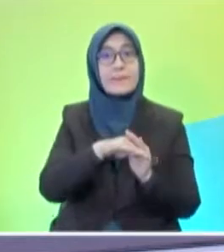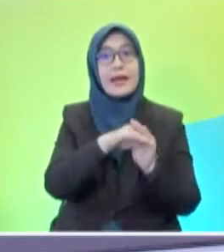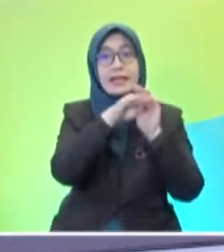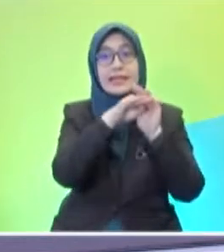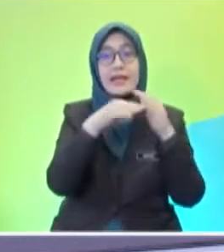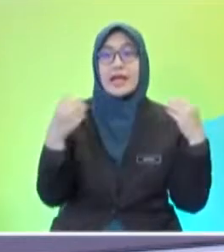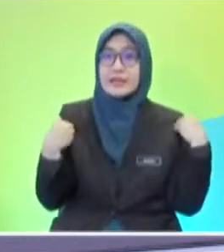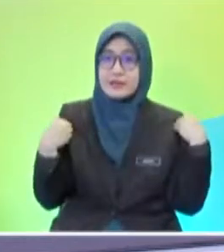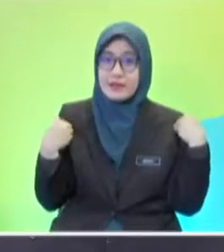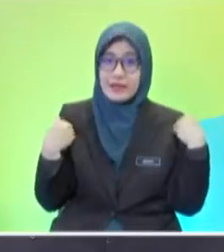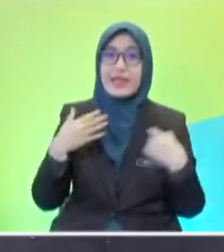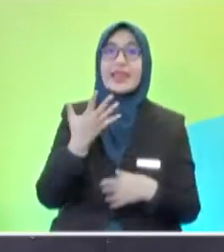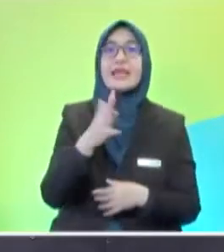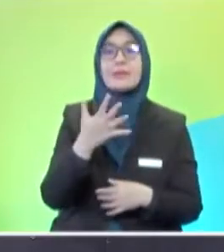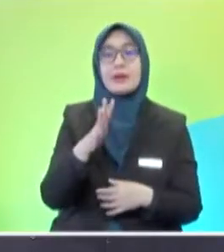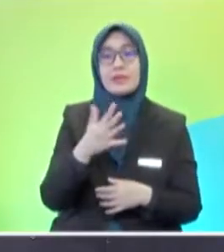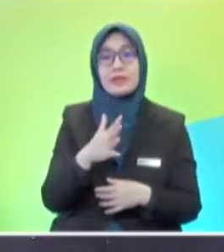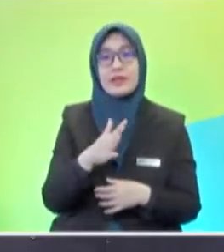semakin banyak tuh